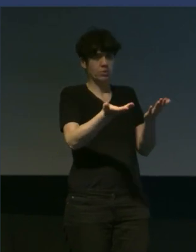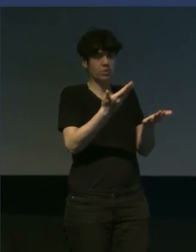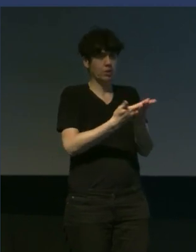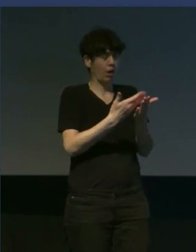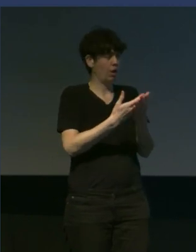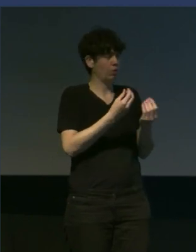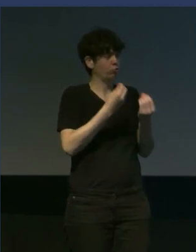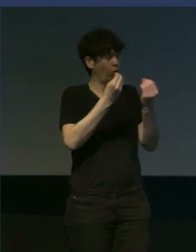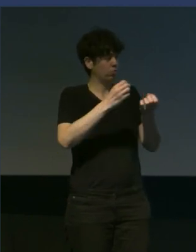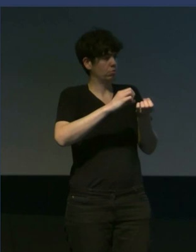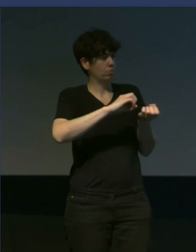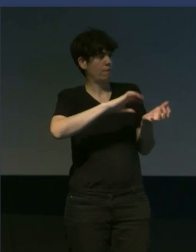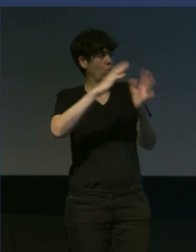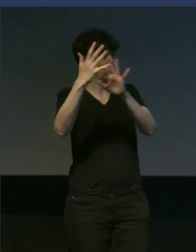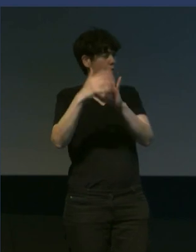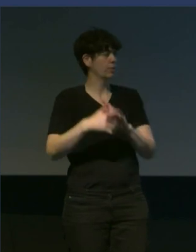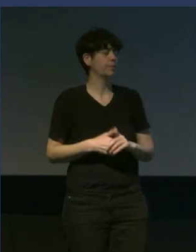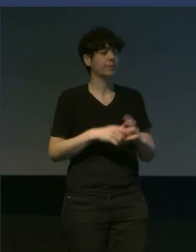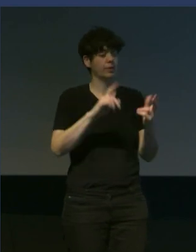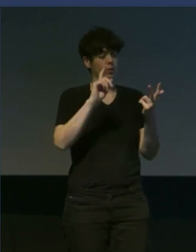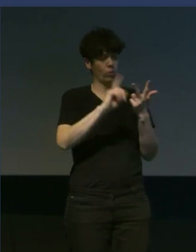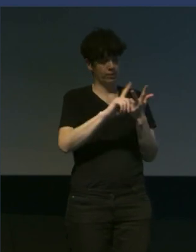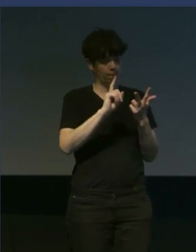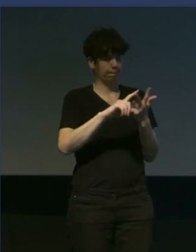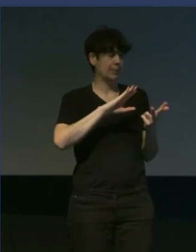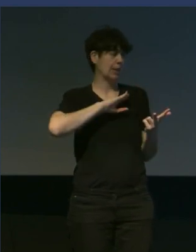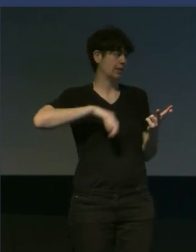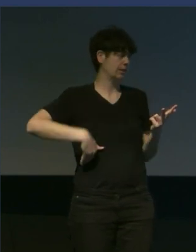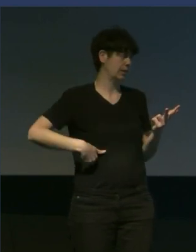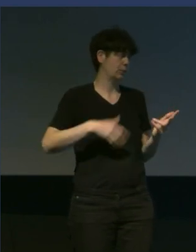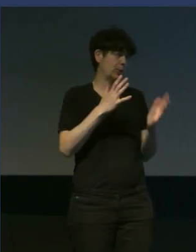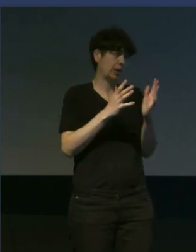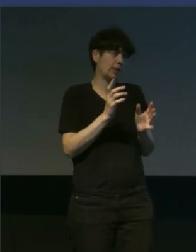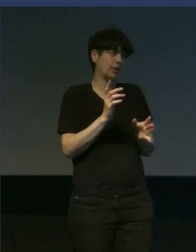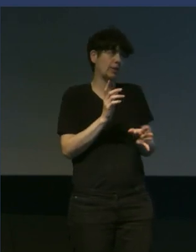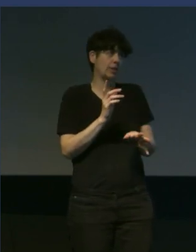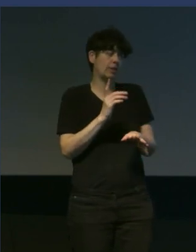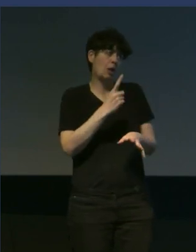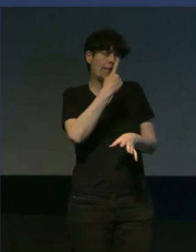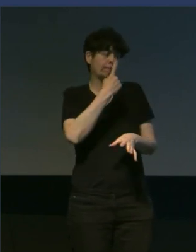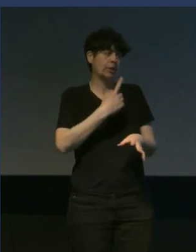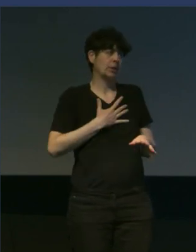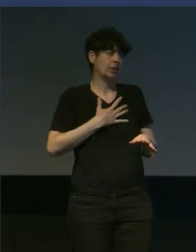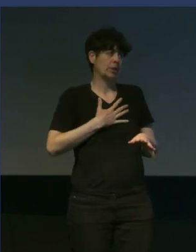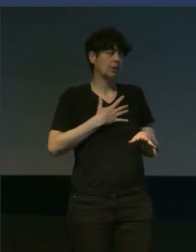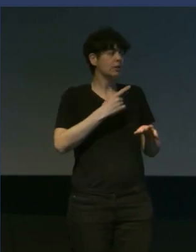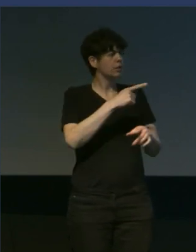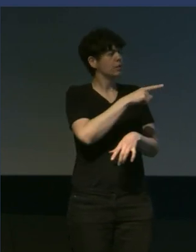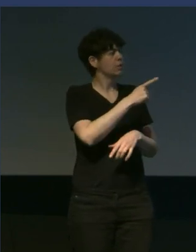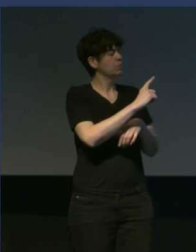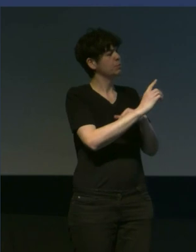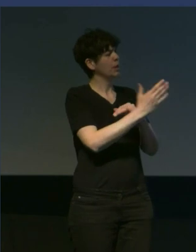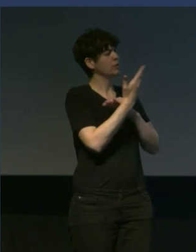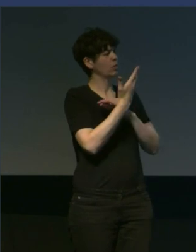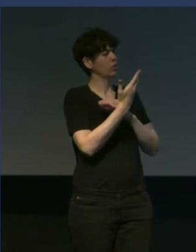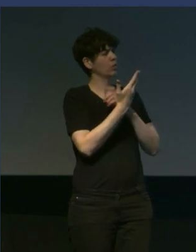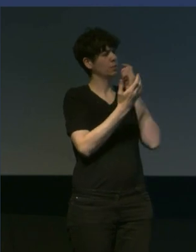les choses. Alors, le dernier point est peut-être plus critique. Vous avez présenté